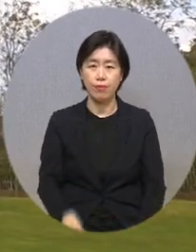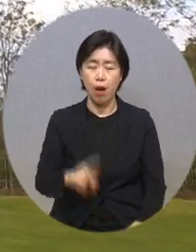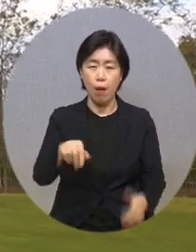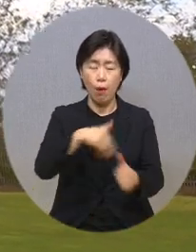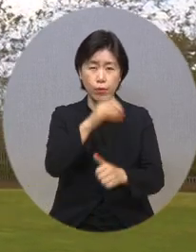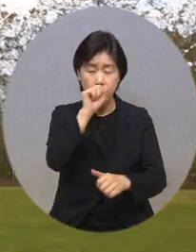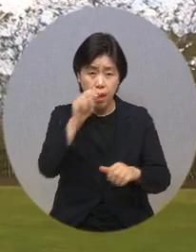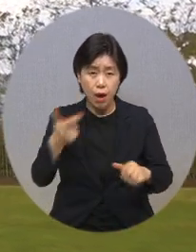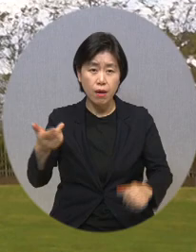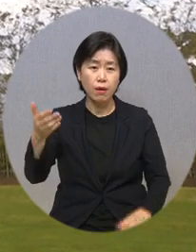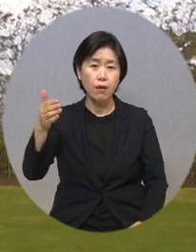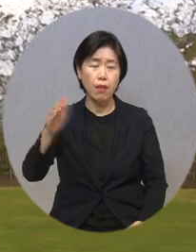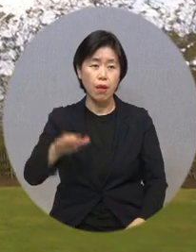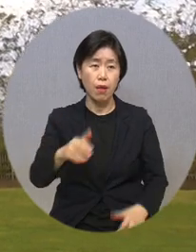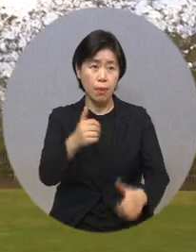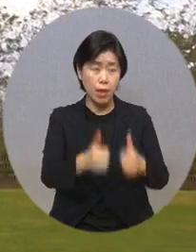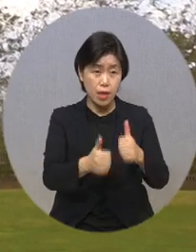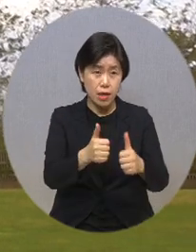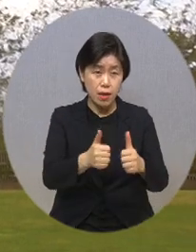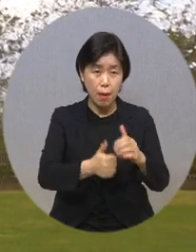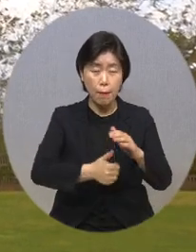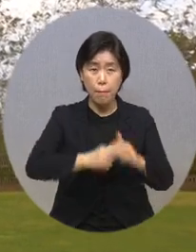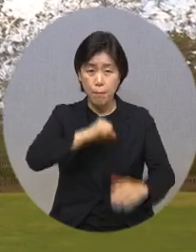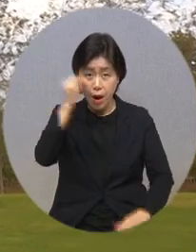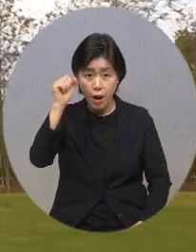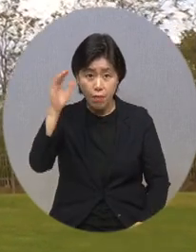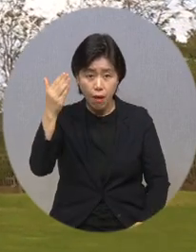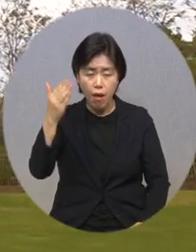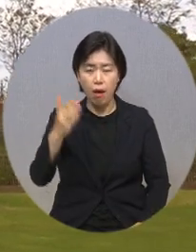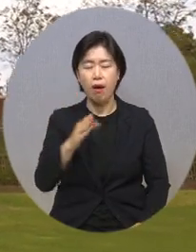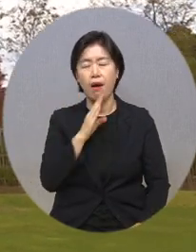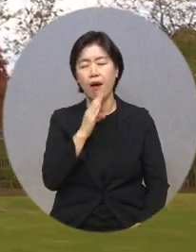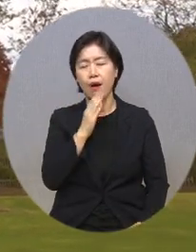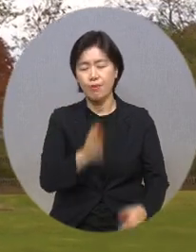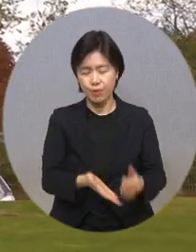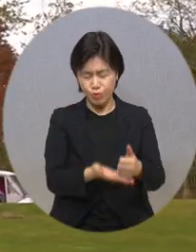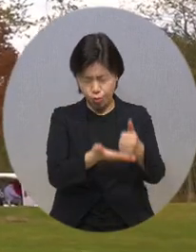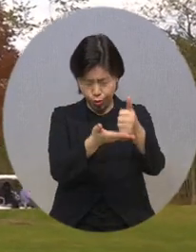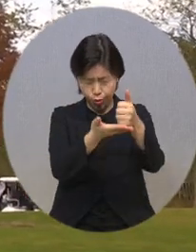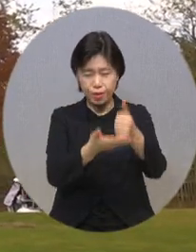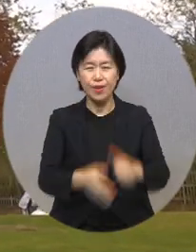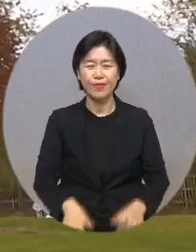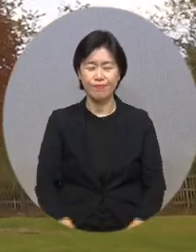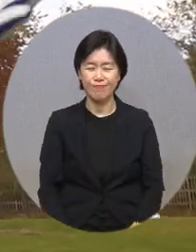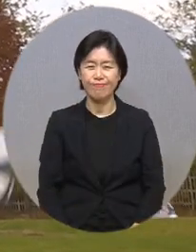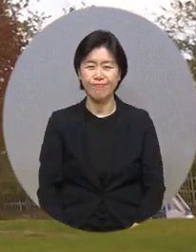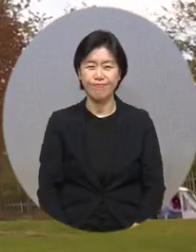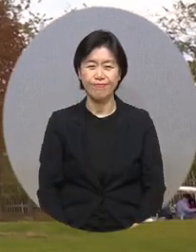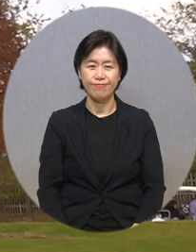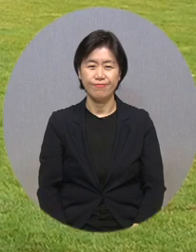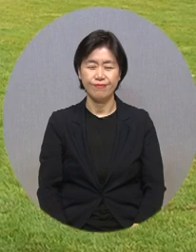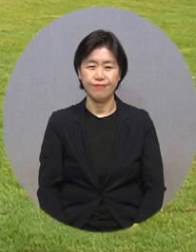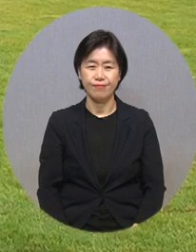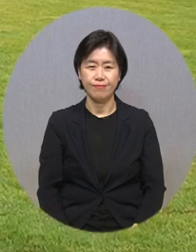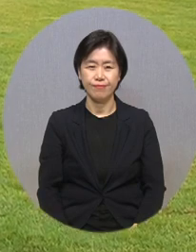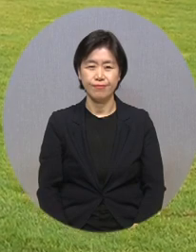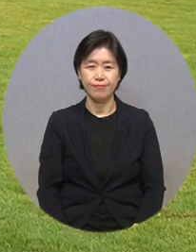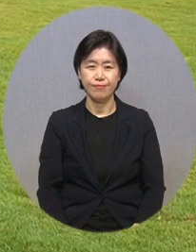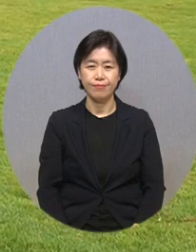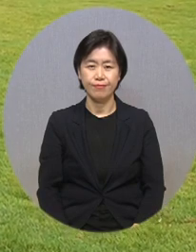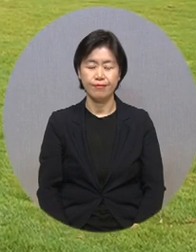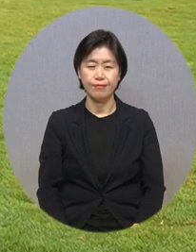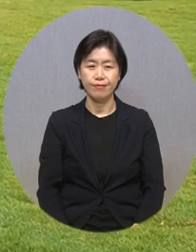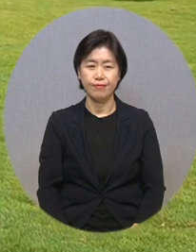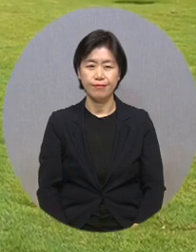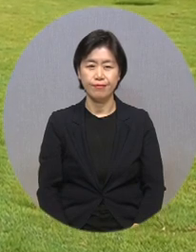봐가지고 통과한다는 게 존경합니다. 프로님들 존경합니다.